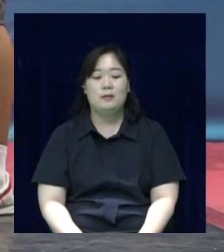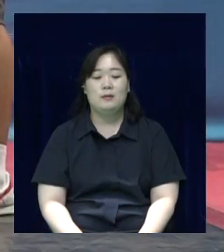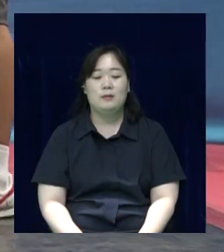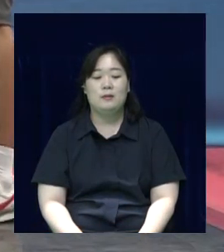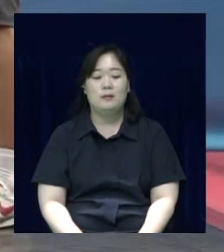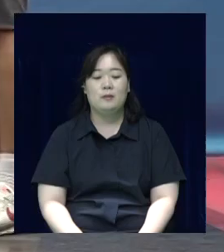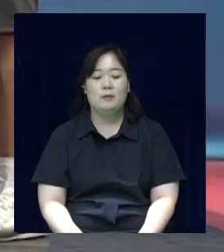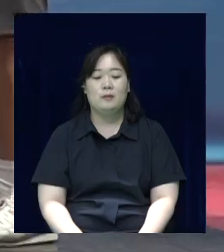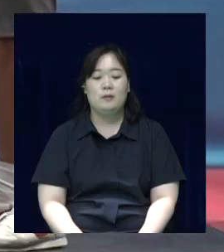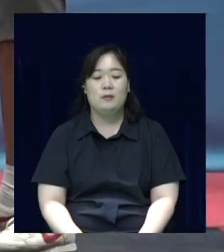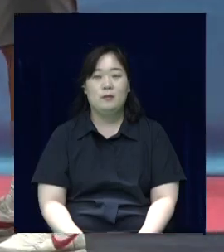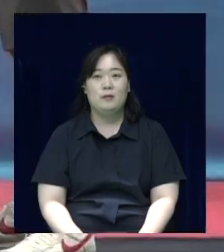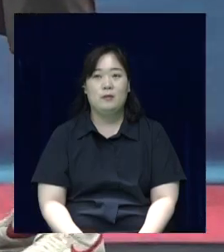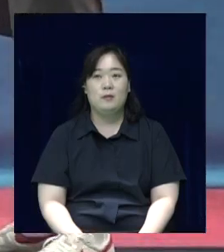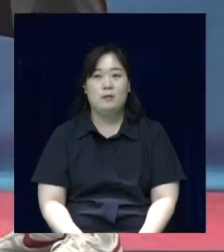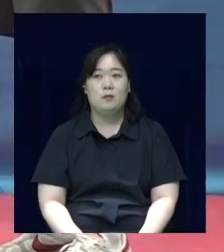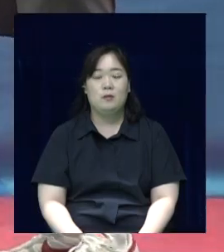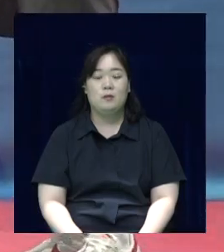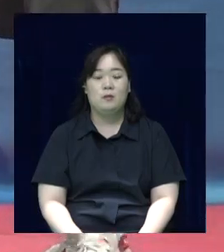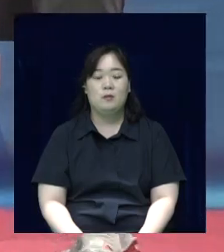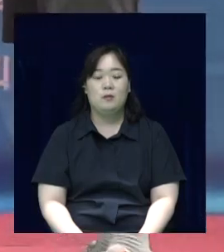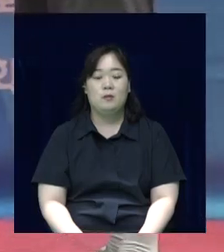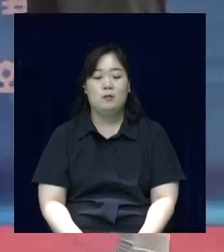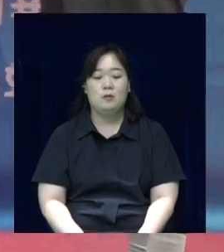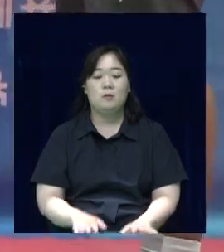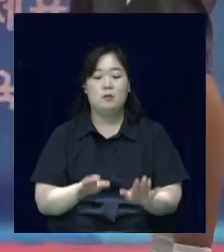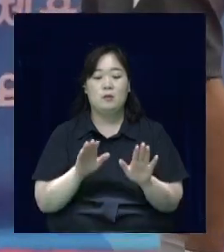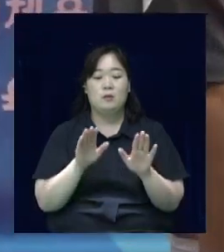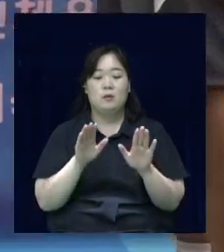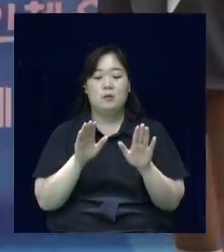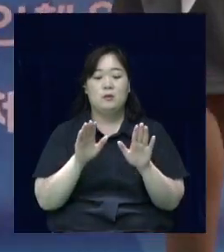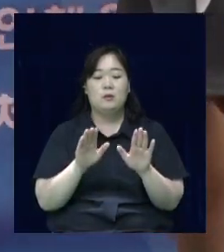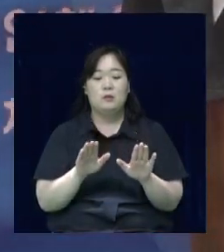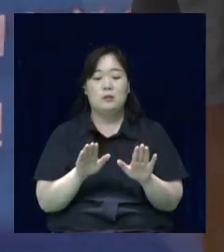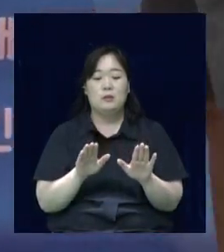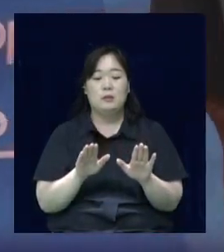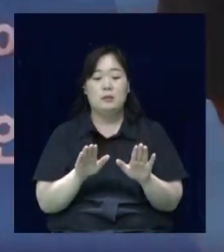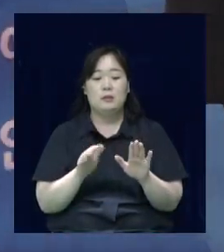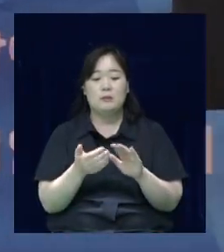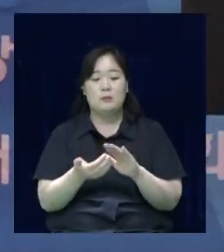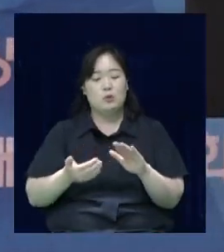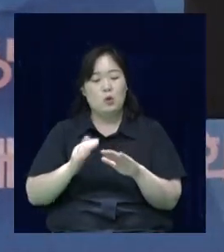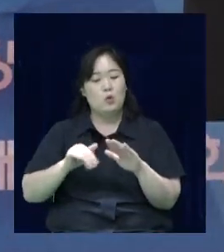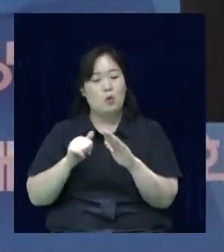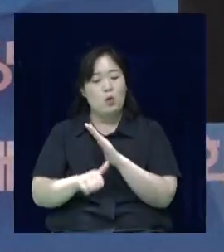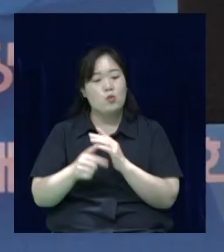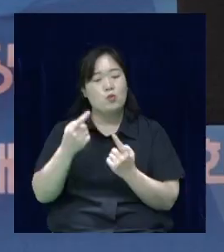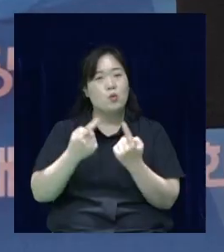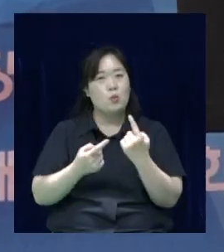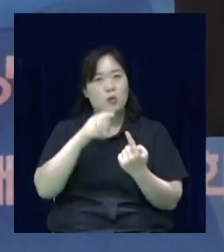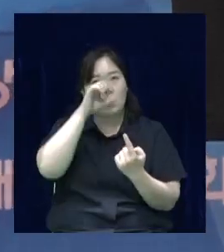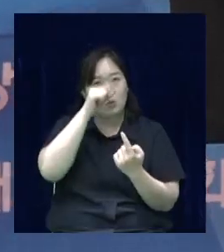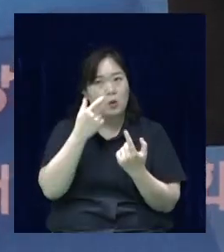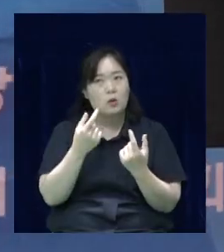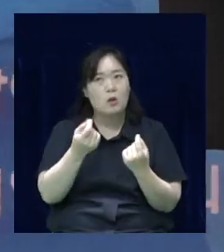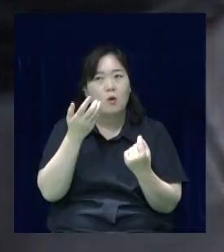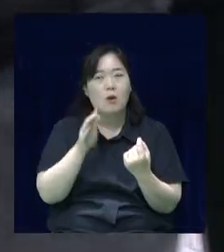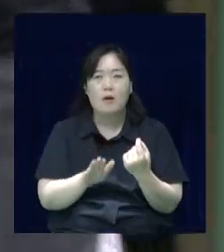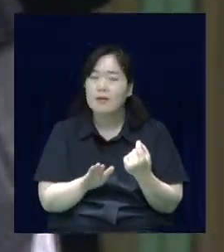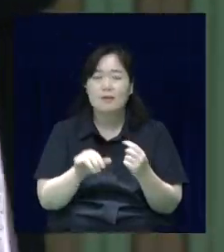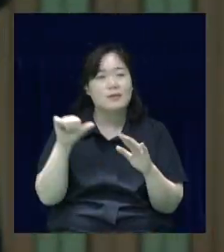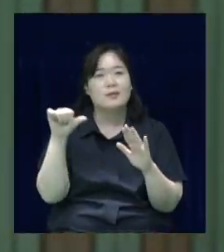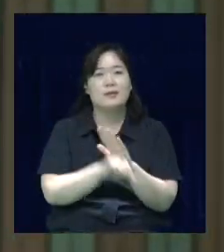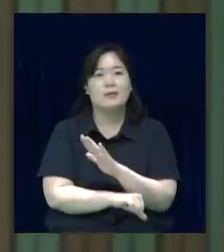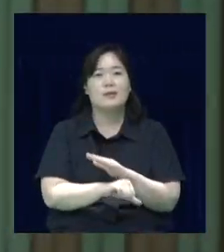어 지금은 좀 앞선 이재건 선수에 대비해서 압박이 좀 덜했던 것 같은데. 예, 예. 어 하지만 실패 세 장이 나. 예. 그래서